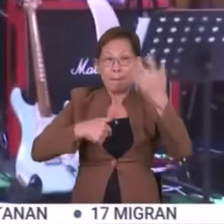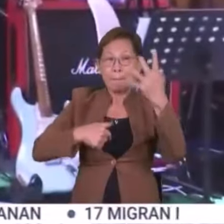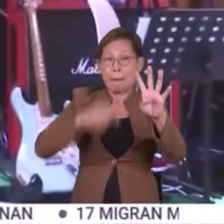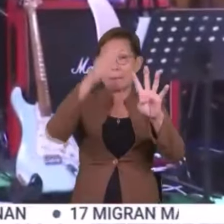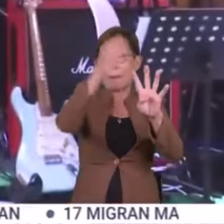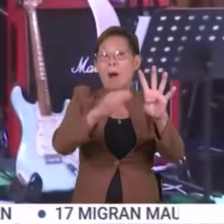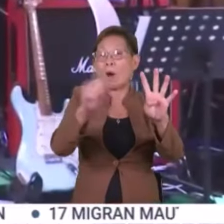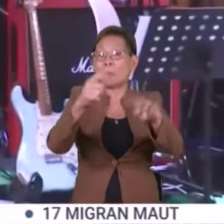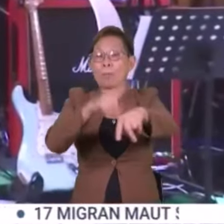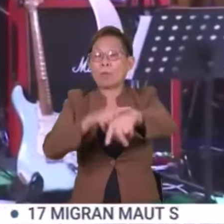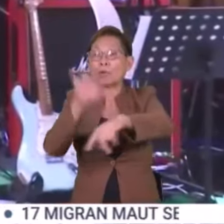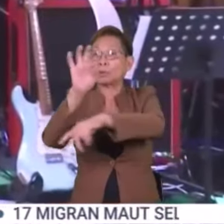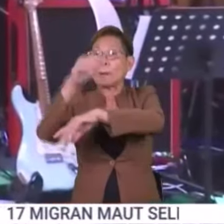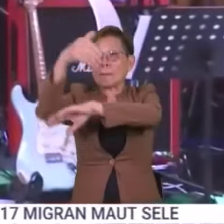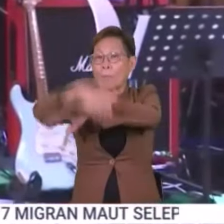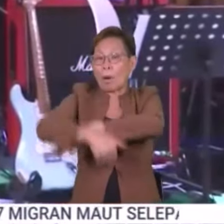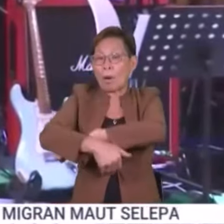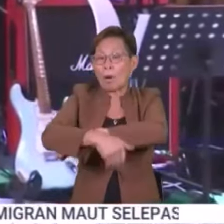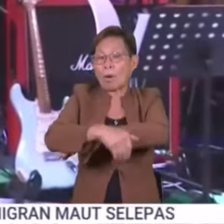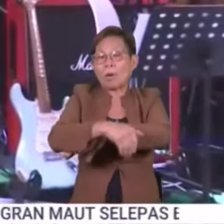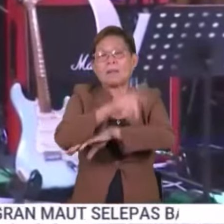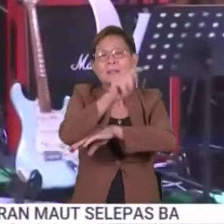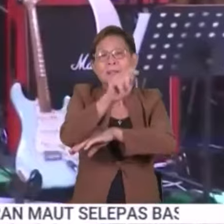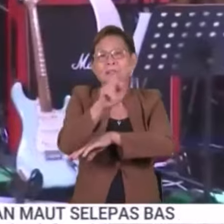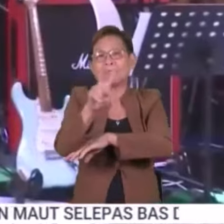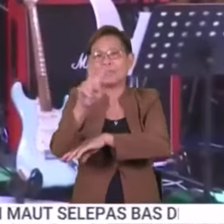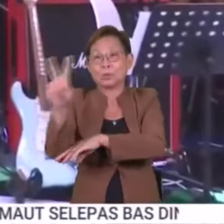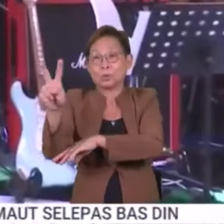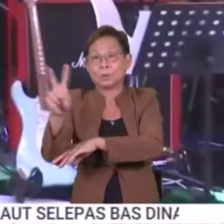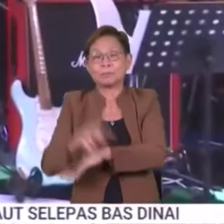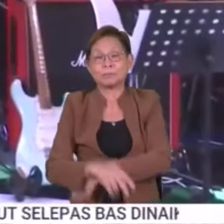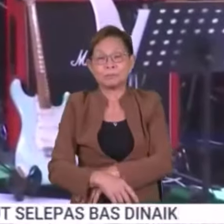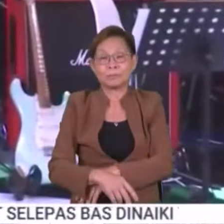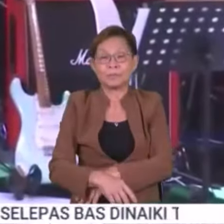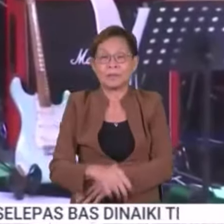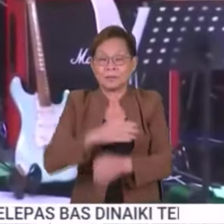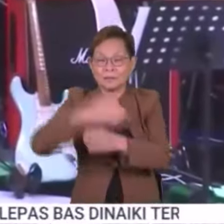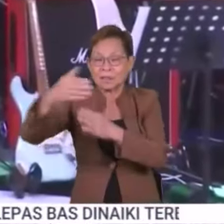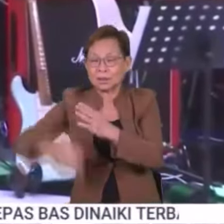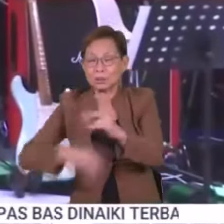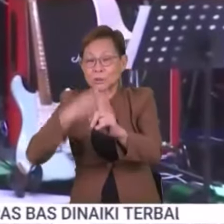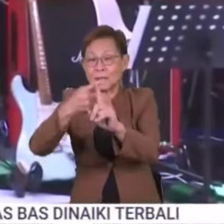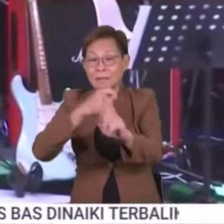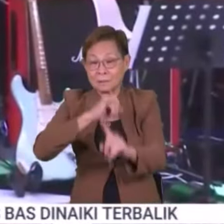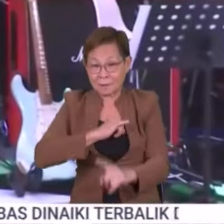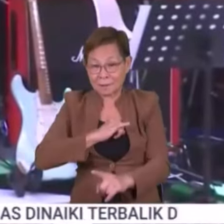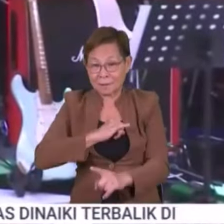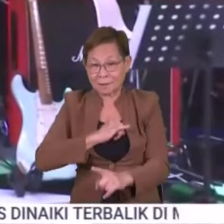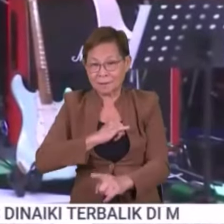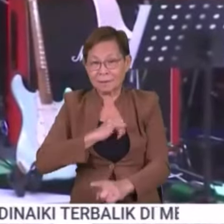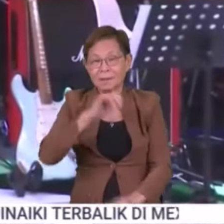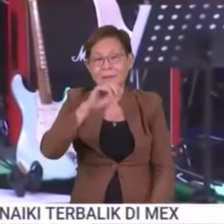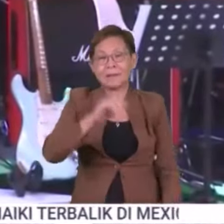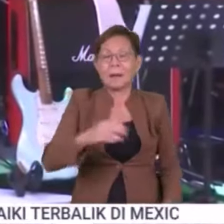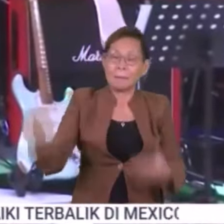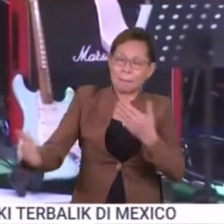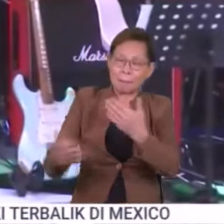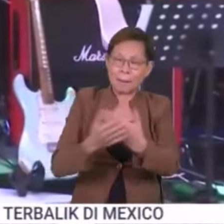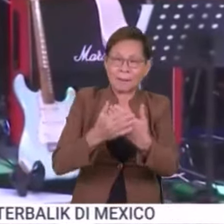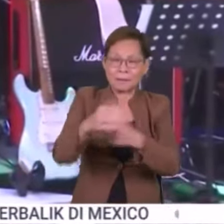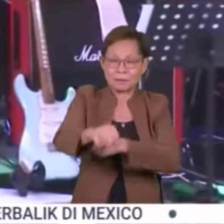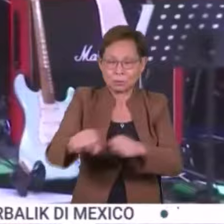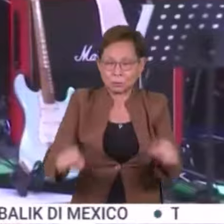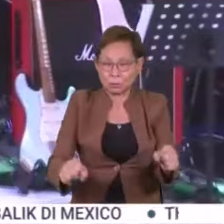Oktober ini pukul 9 malam menerusi saluran tv2 itu saja dari saya kita kembali semula ke